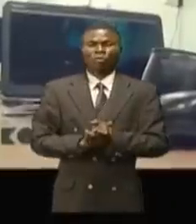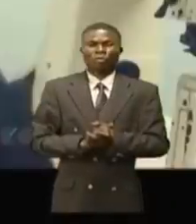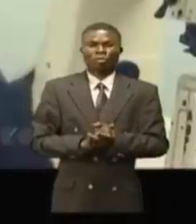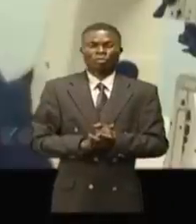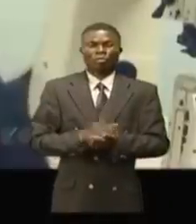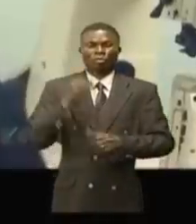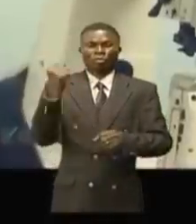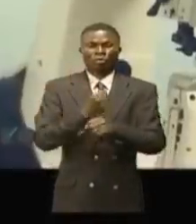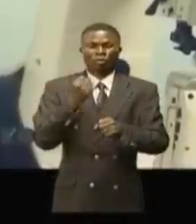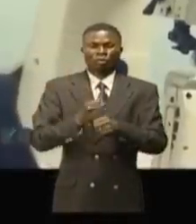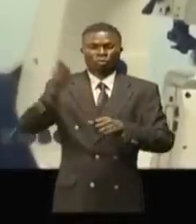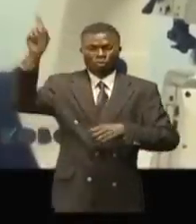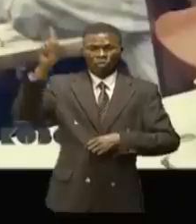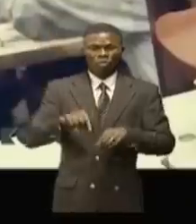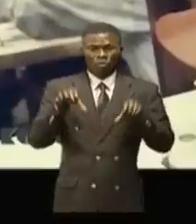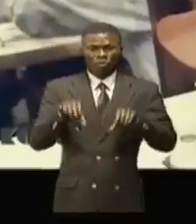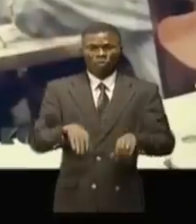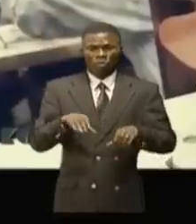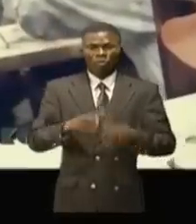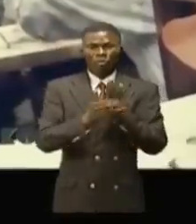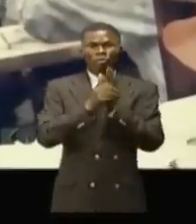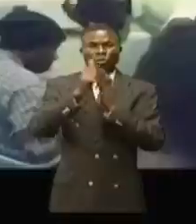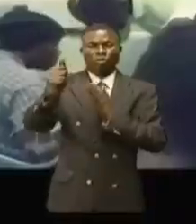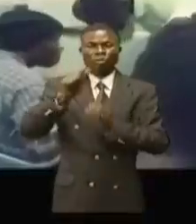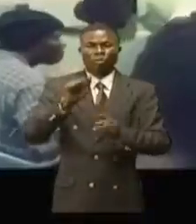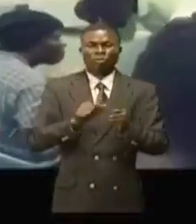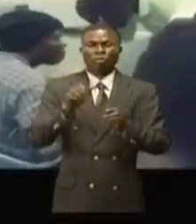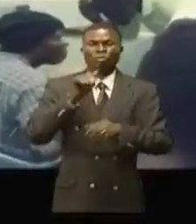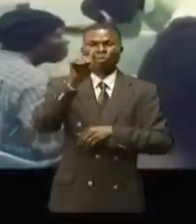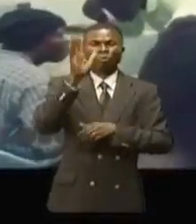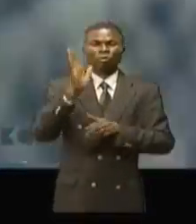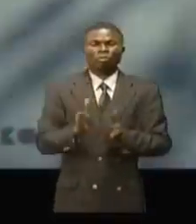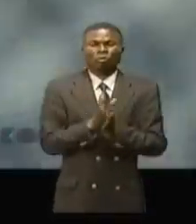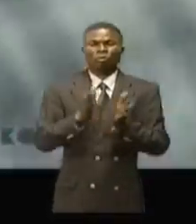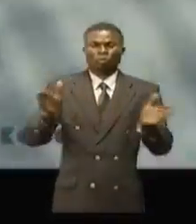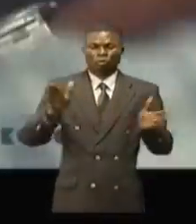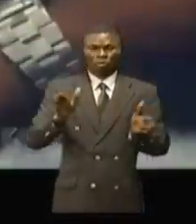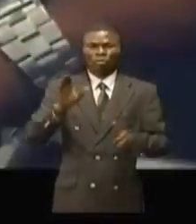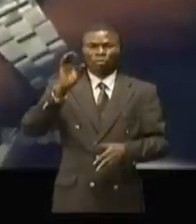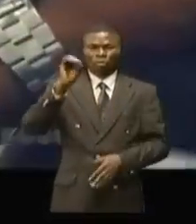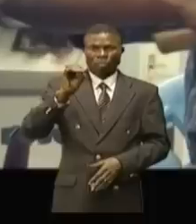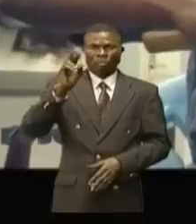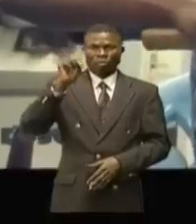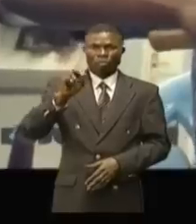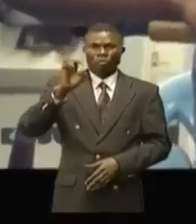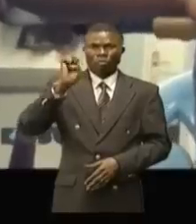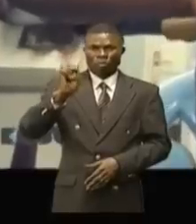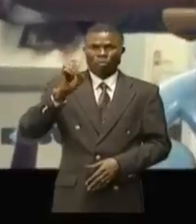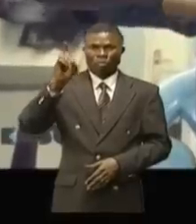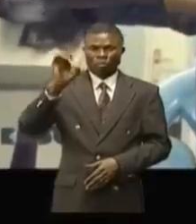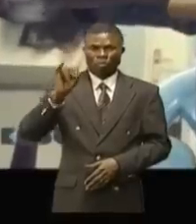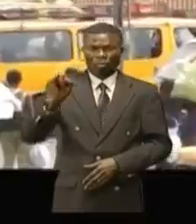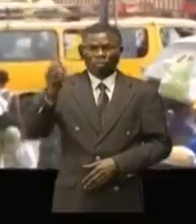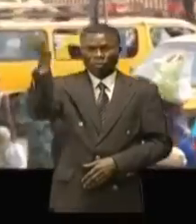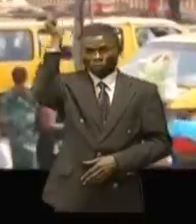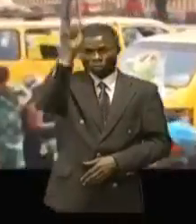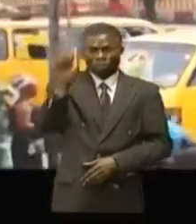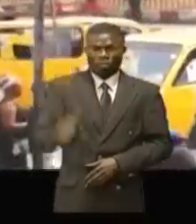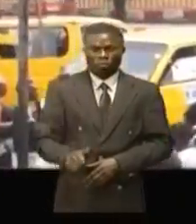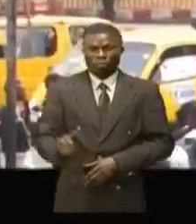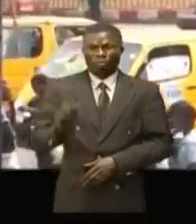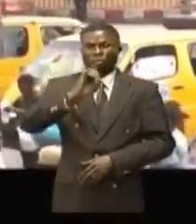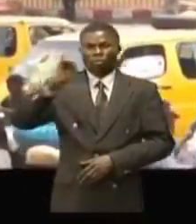sa mission officielle en RDC en sa qualité de directeur régional de l'ONUDI pour l'Afrique centrale et l'Afrique de l'Ouest que ce